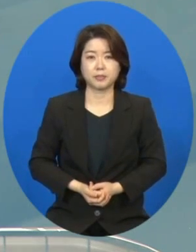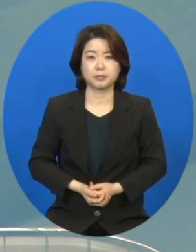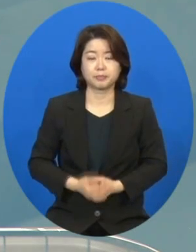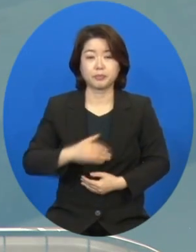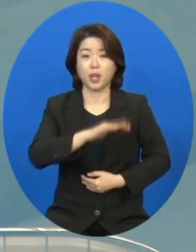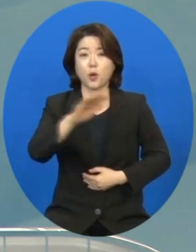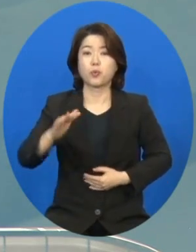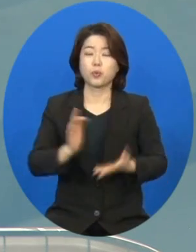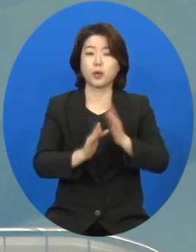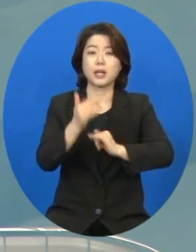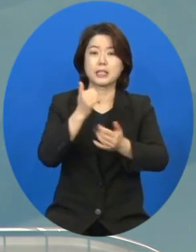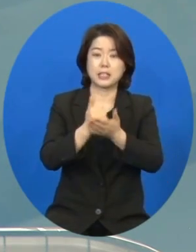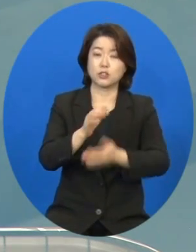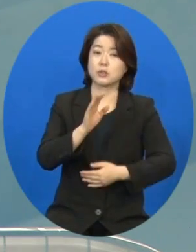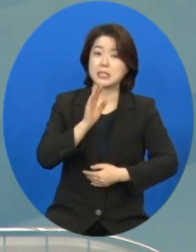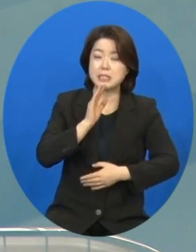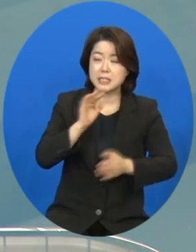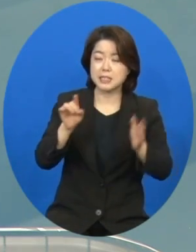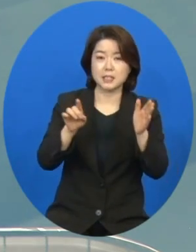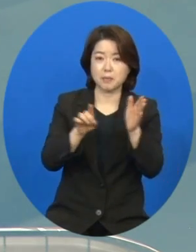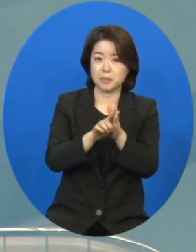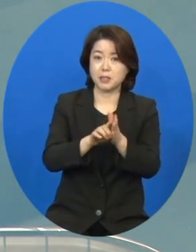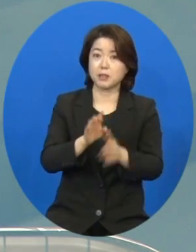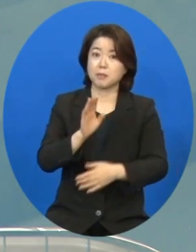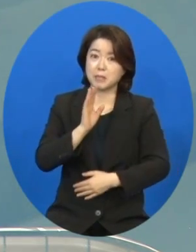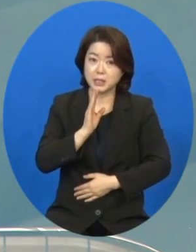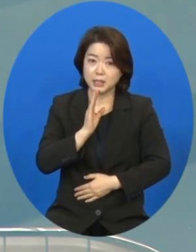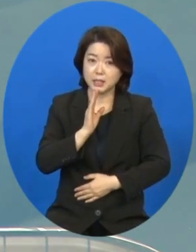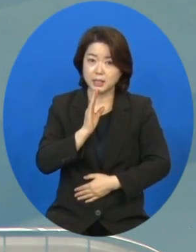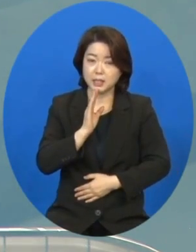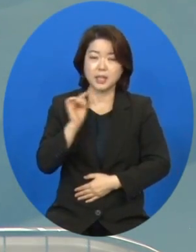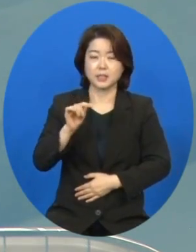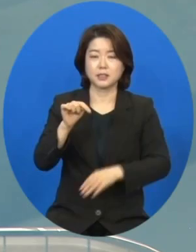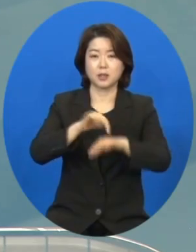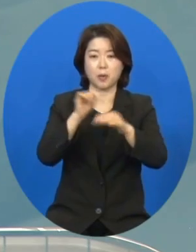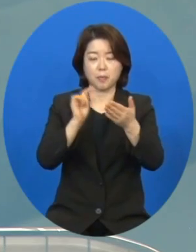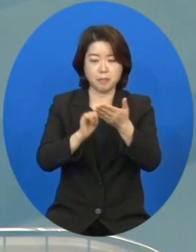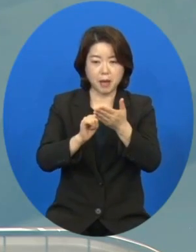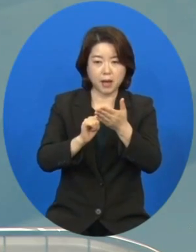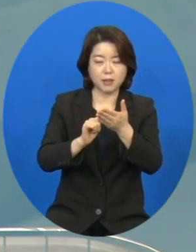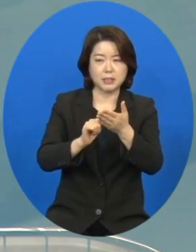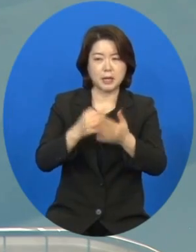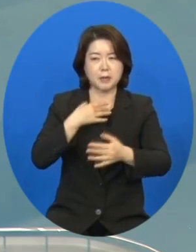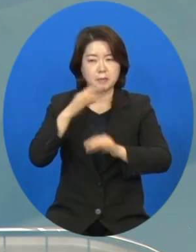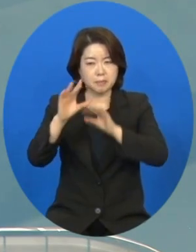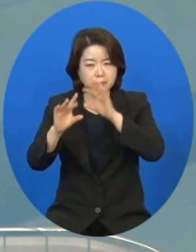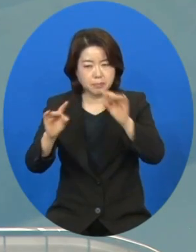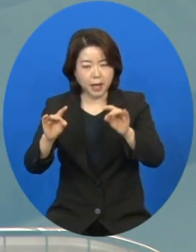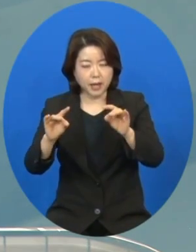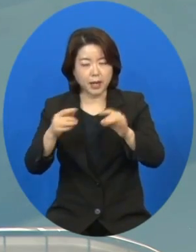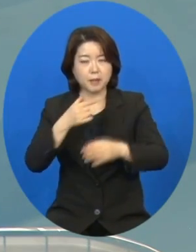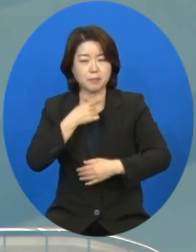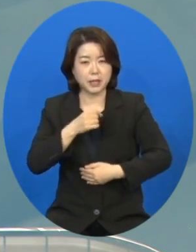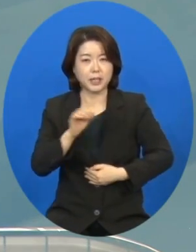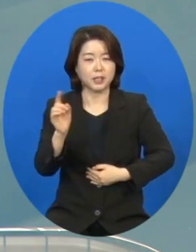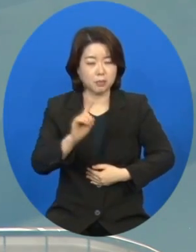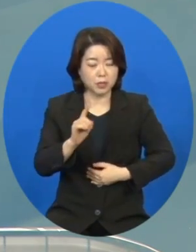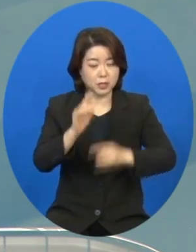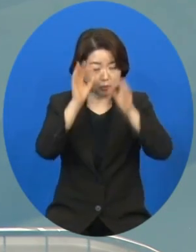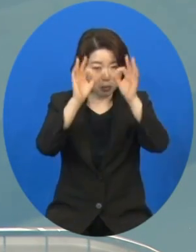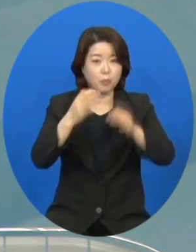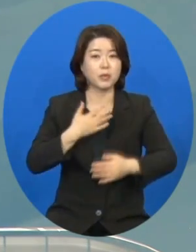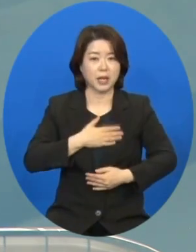우리가 예수님을 진짜 믿었는지 그건 마음의 갈망이 바뀐 것을 통하여 알게 됩니다.